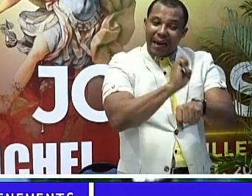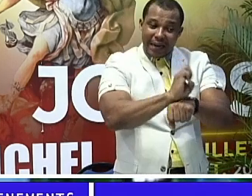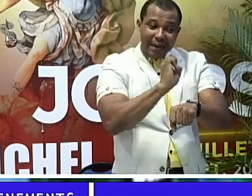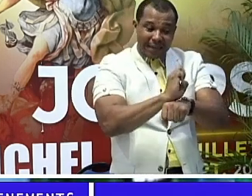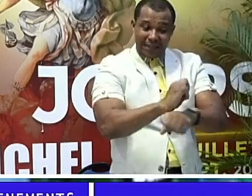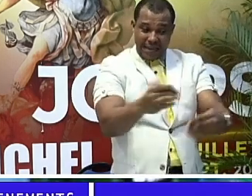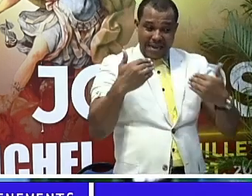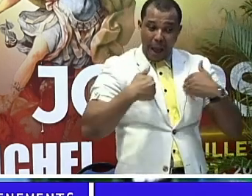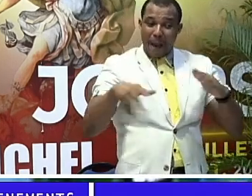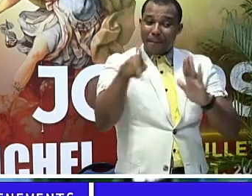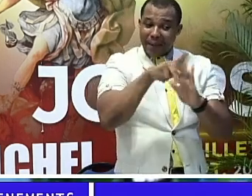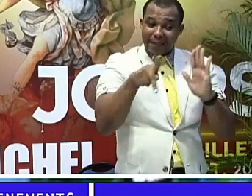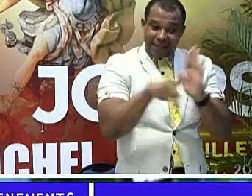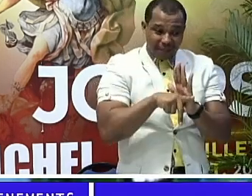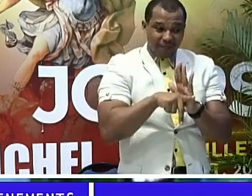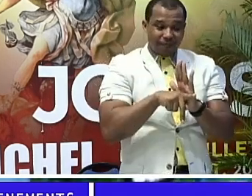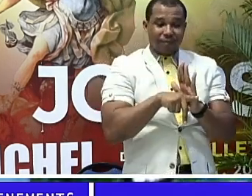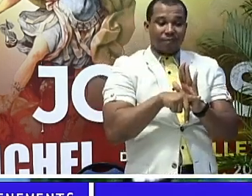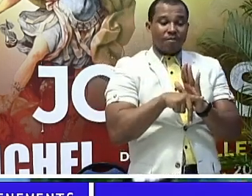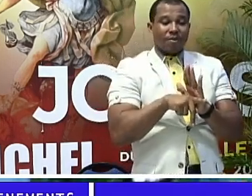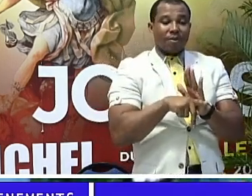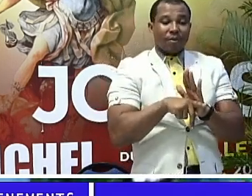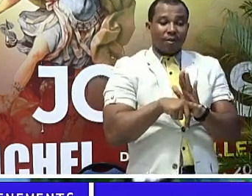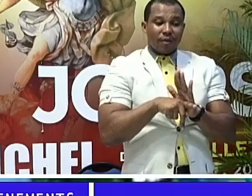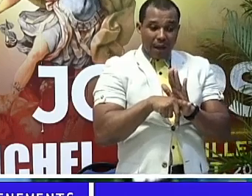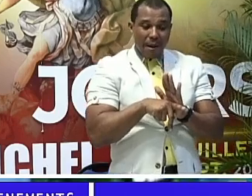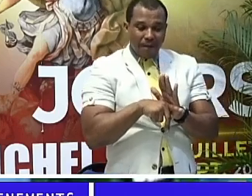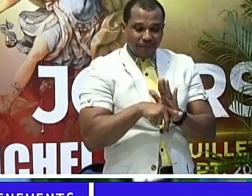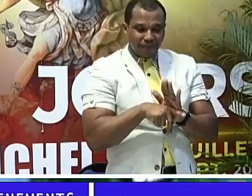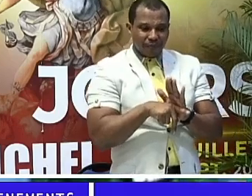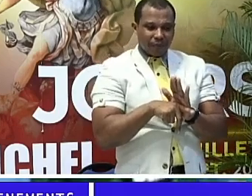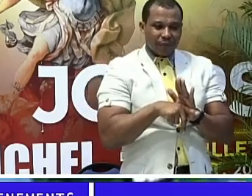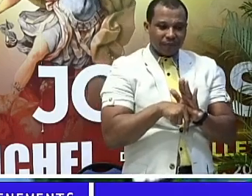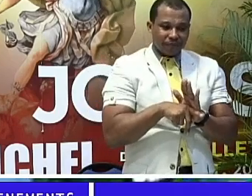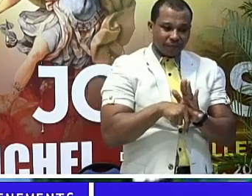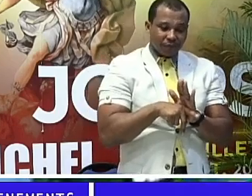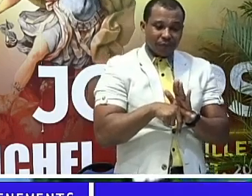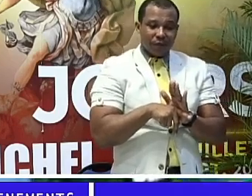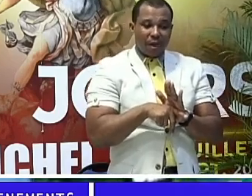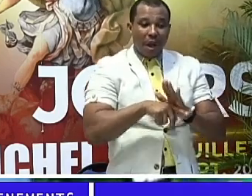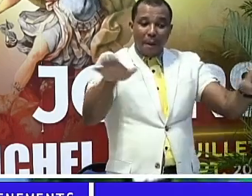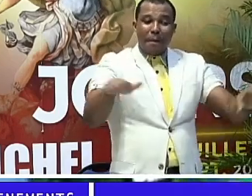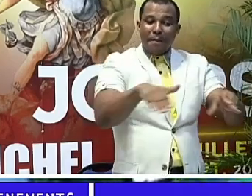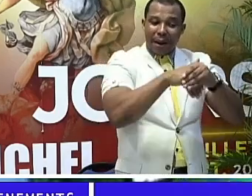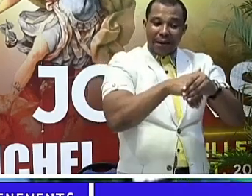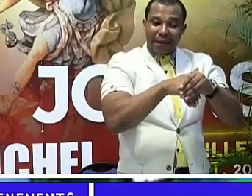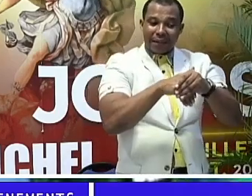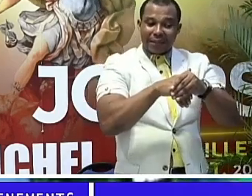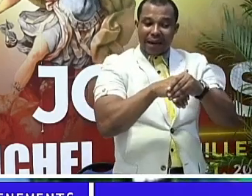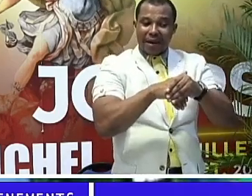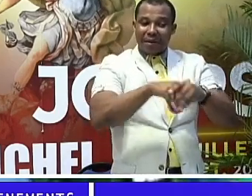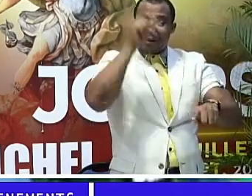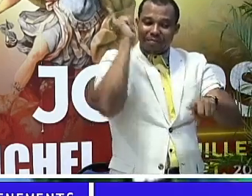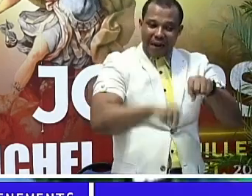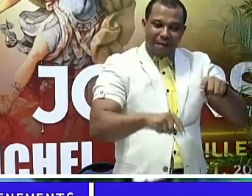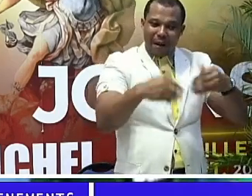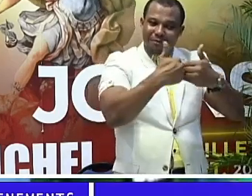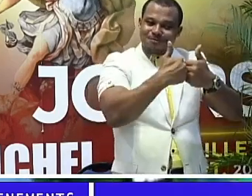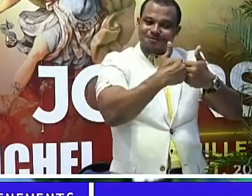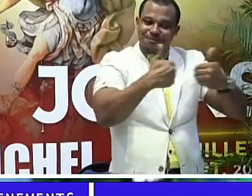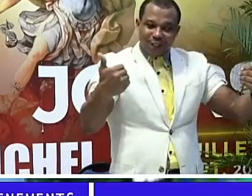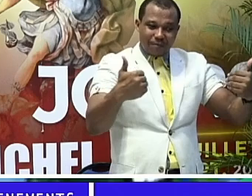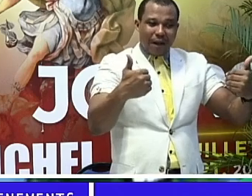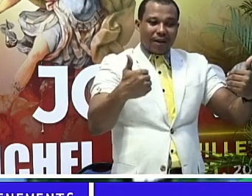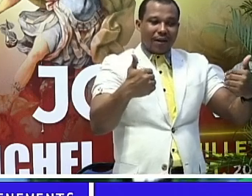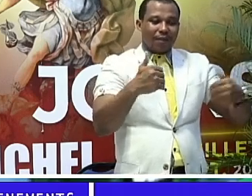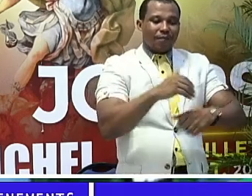principe, mariage là, est unique et indissoluble, le pape Clément VII, 3 ans plus tard,